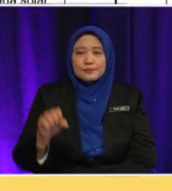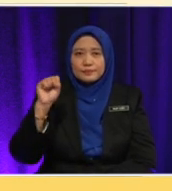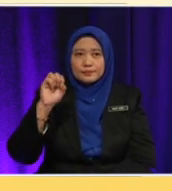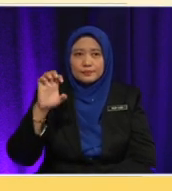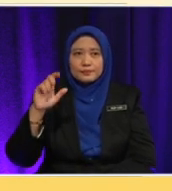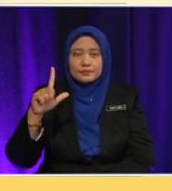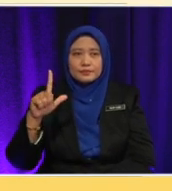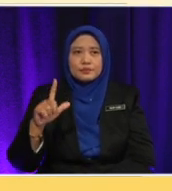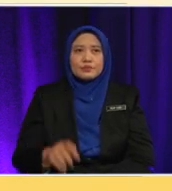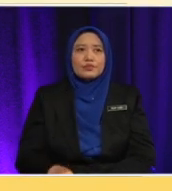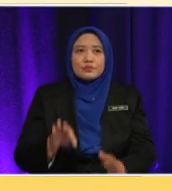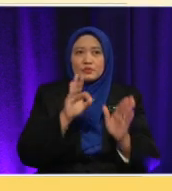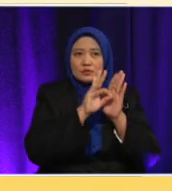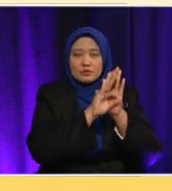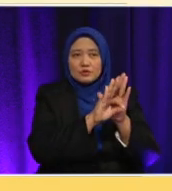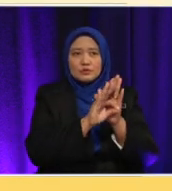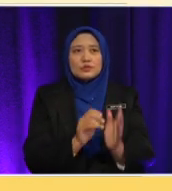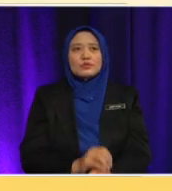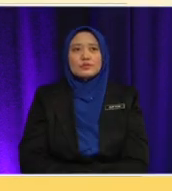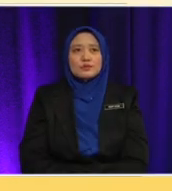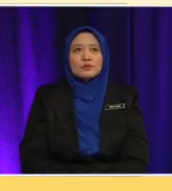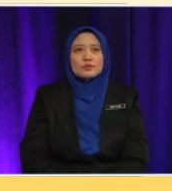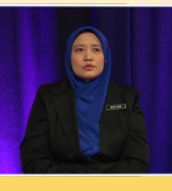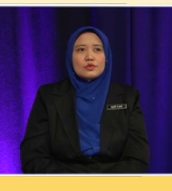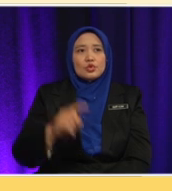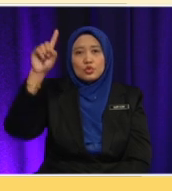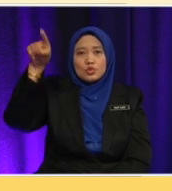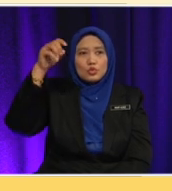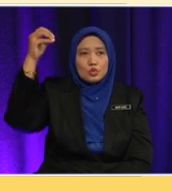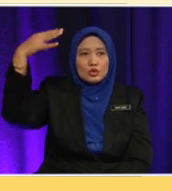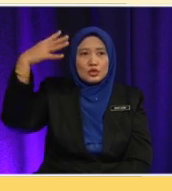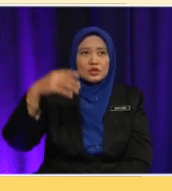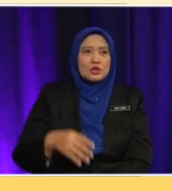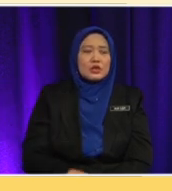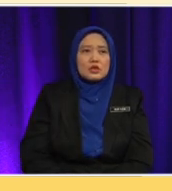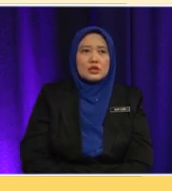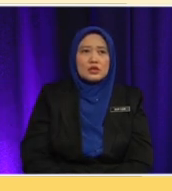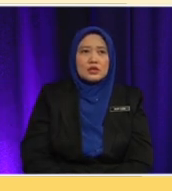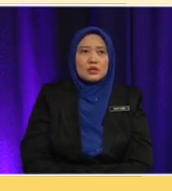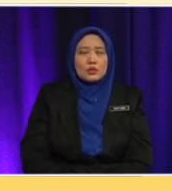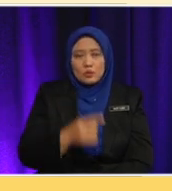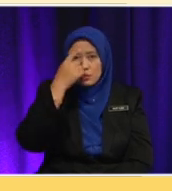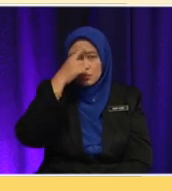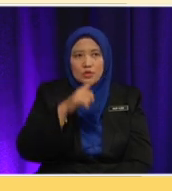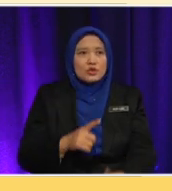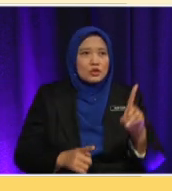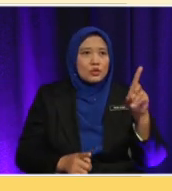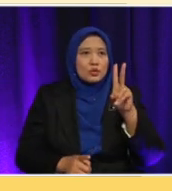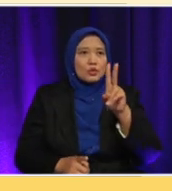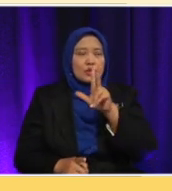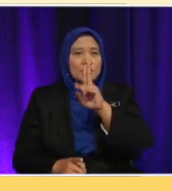ini seadanya kita tengok Oke urutan 1234 yang betul